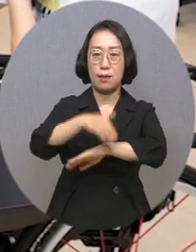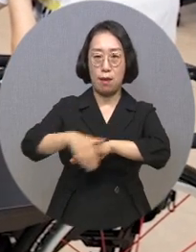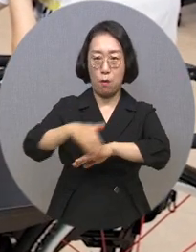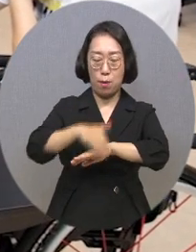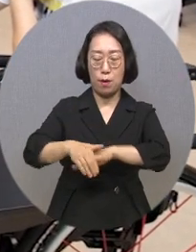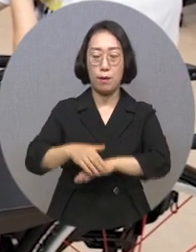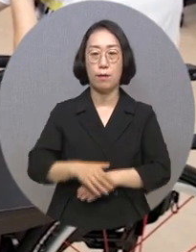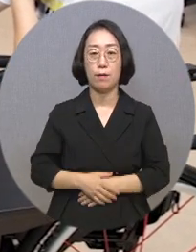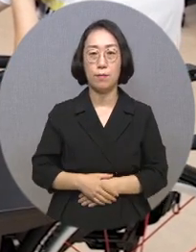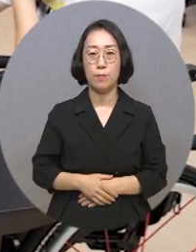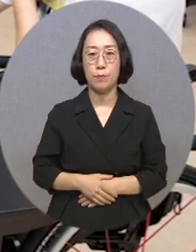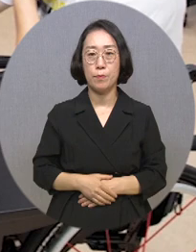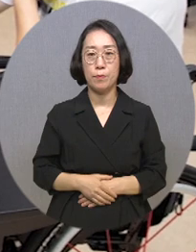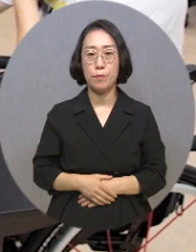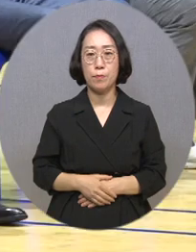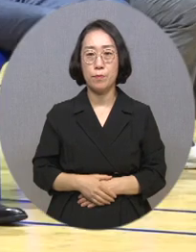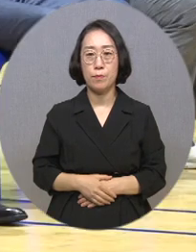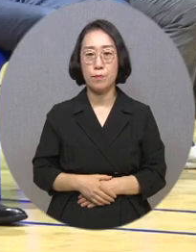개최할 계획입니다.